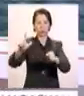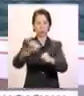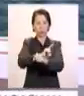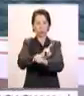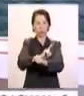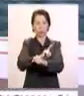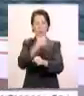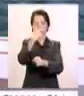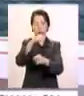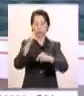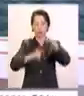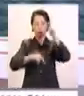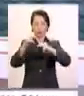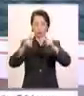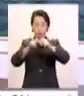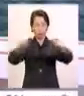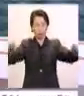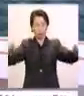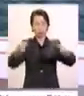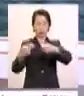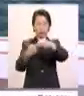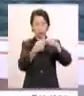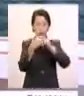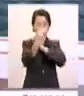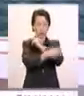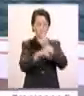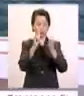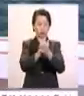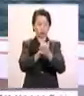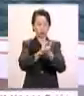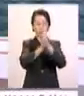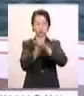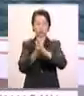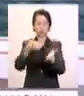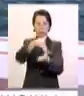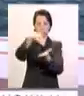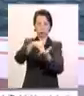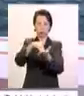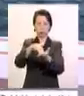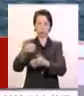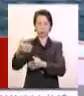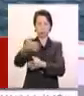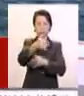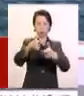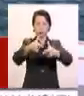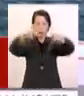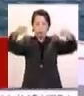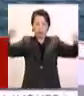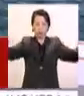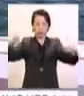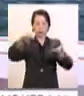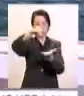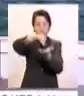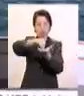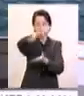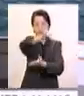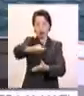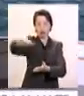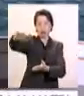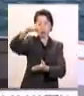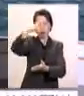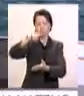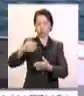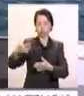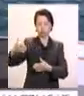kepada pembinaan terminal bersepadu di negeri itu yang akan menjadi pusat industri perikanan terbesar di Asia khusus bagi